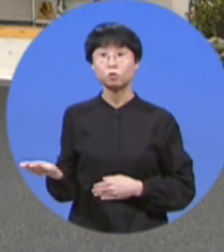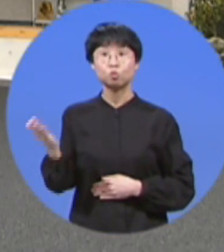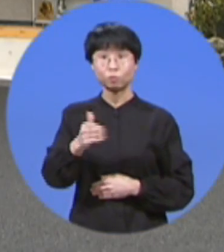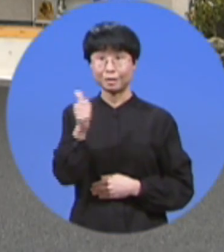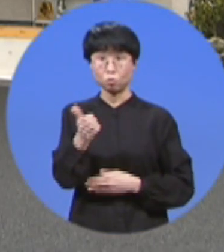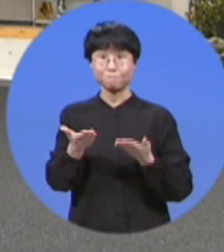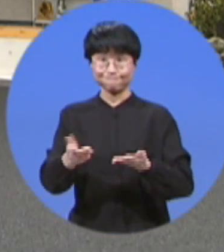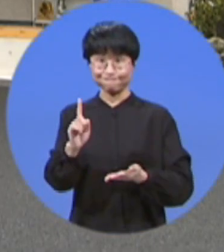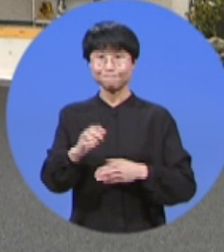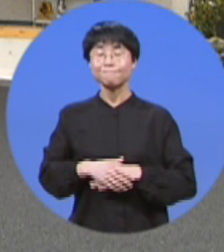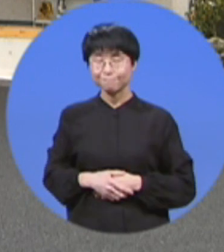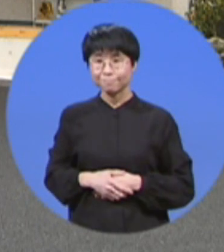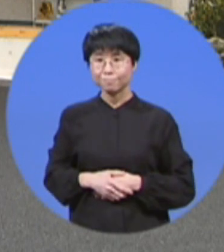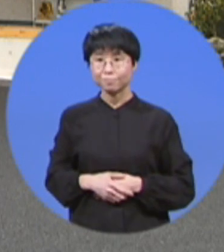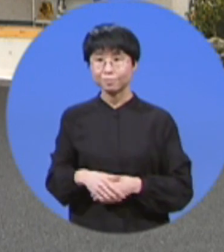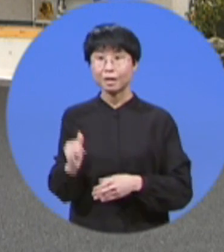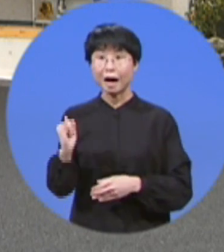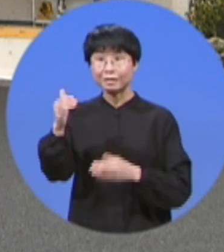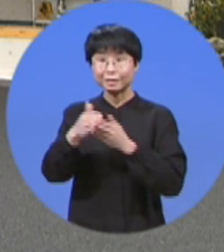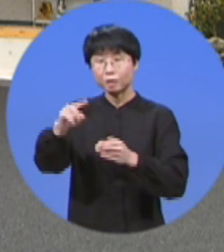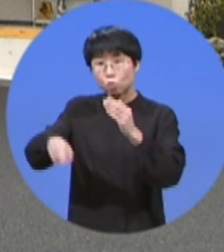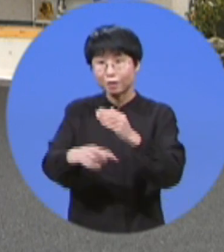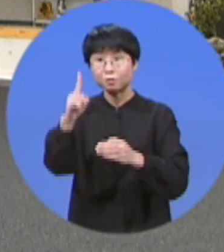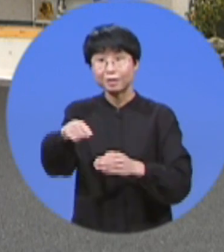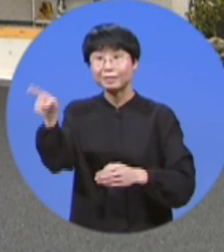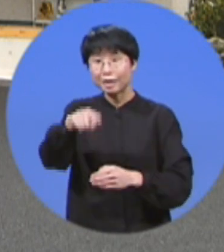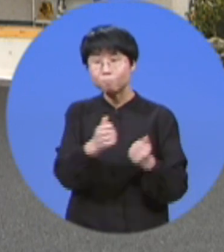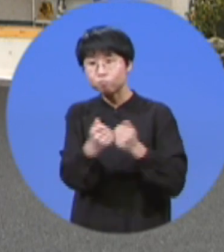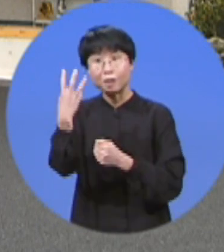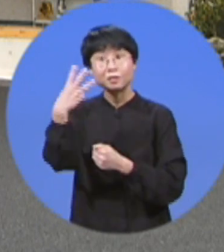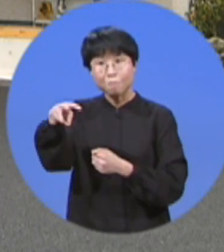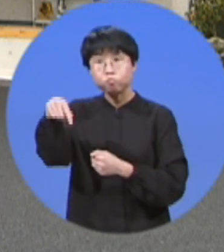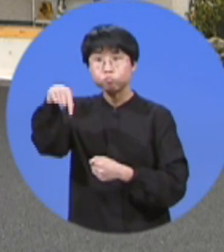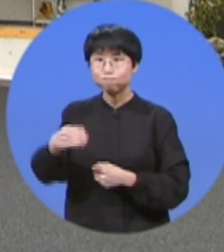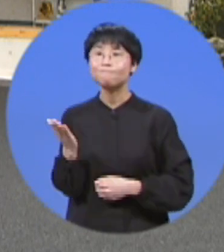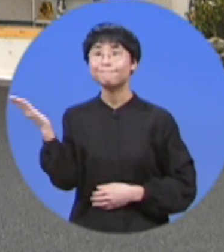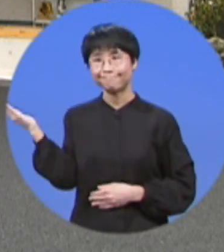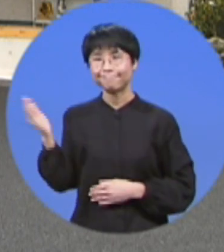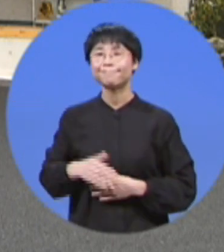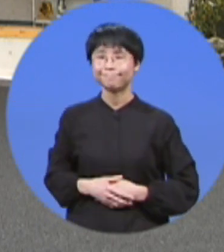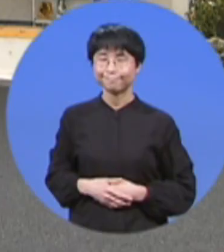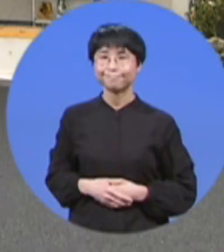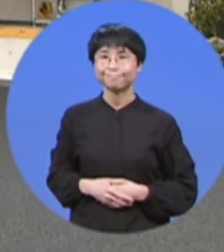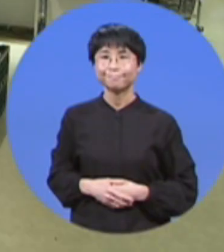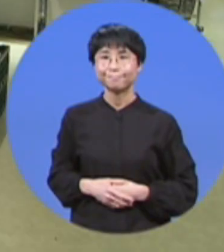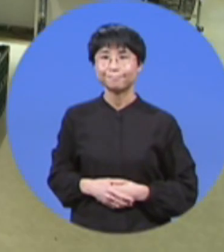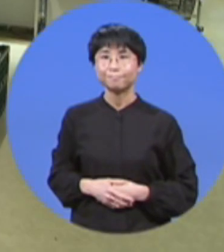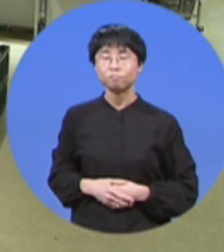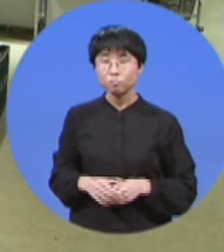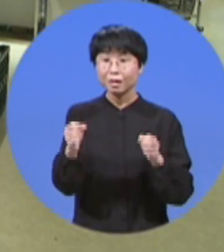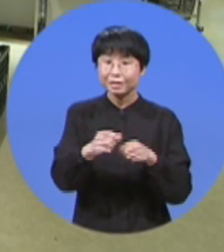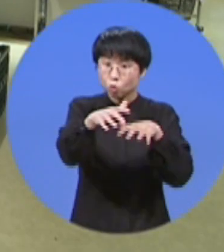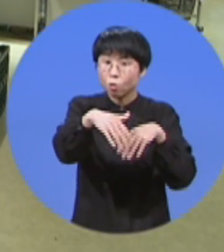紹介するのは姉崎袖ヶ浦インターからおよそ3分のところにあるこちらの施設。近隣